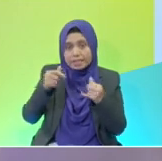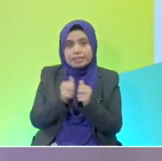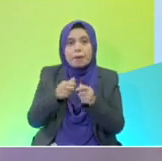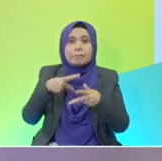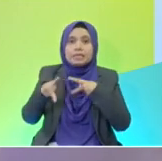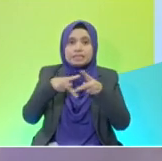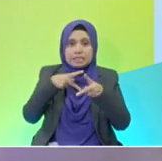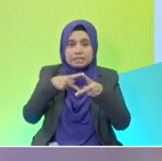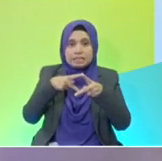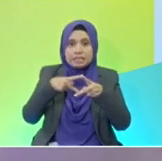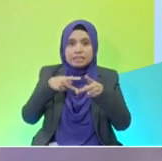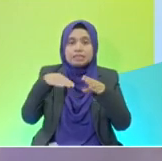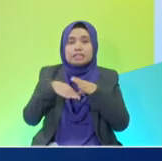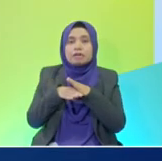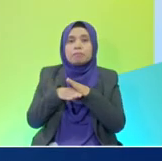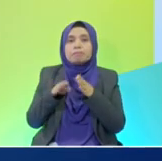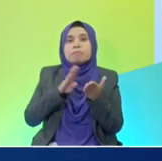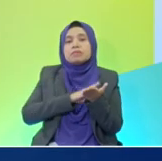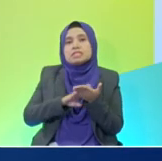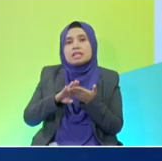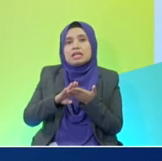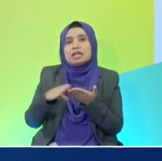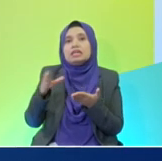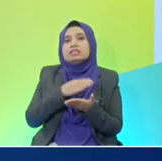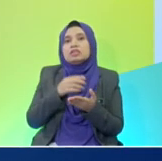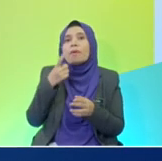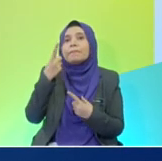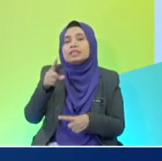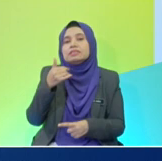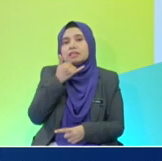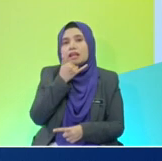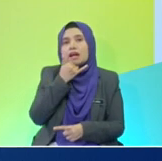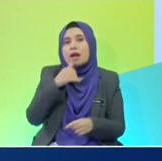yang hendak dibersihkan jawabannya adalah salah